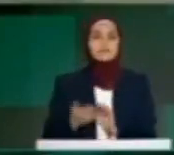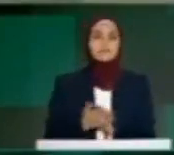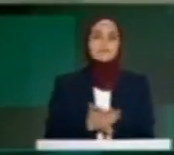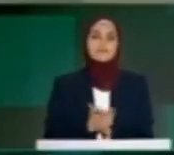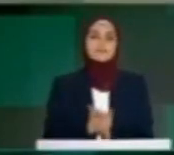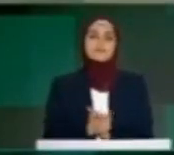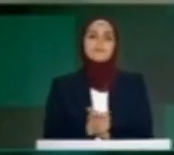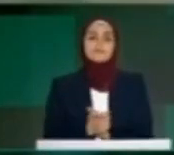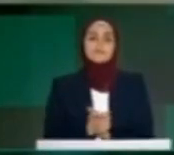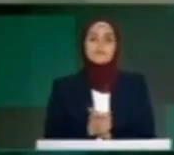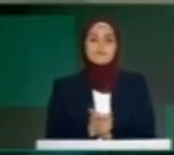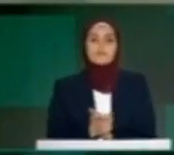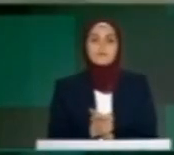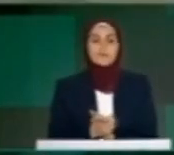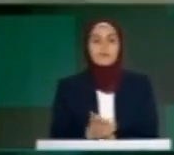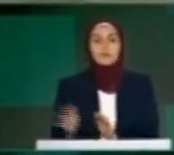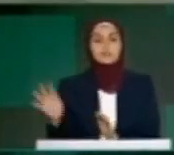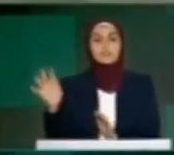شريف ناجي